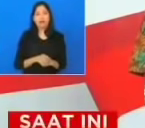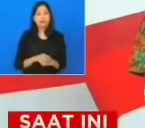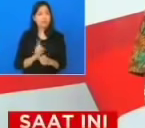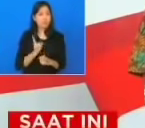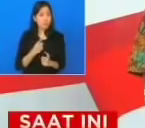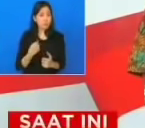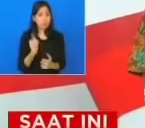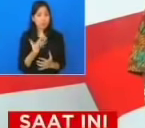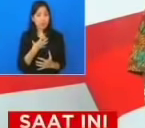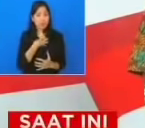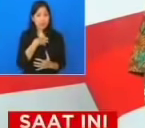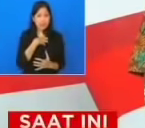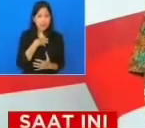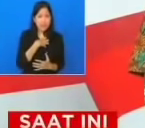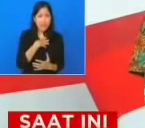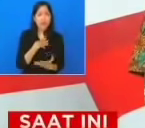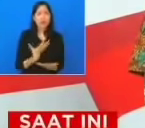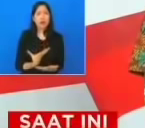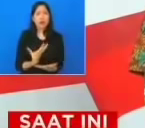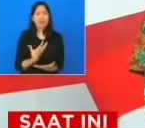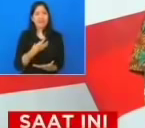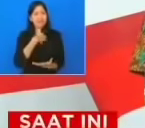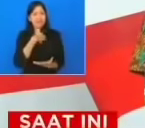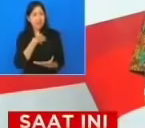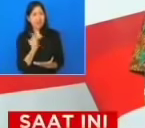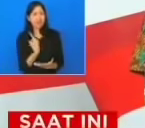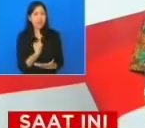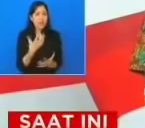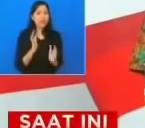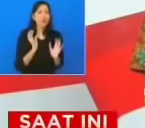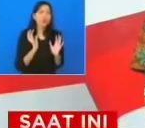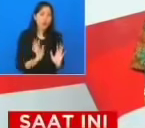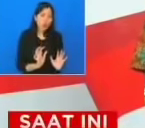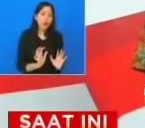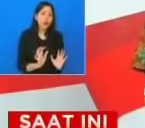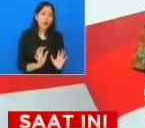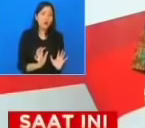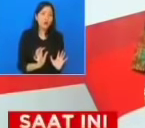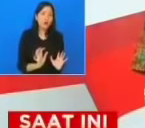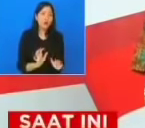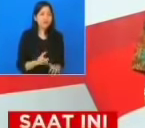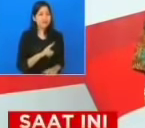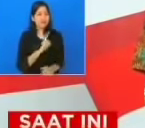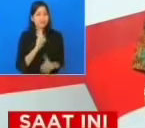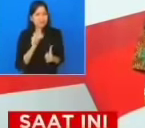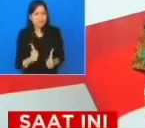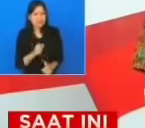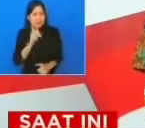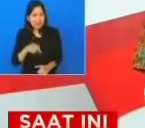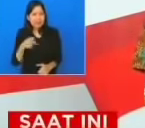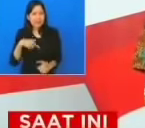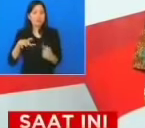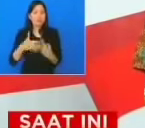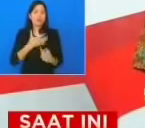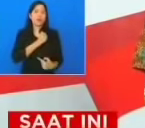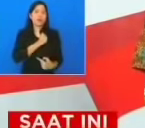Karena kita yakin hanya kita dan kita yang pasti bisa melindungi bangsa